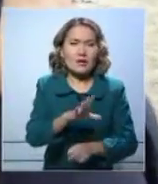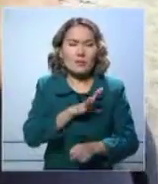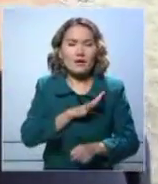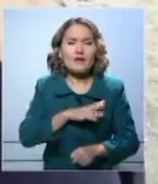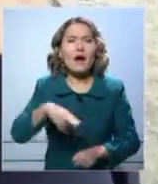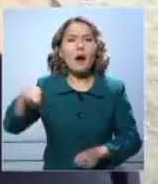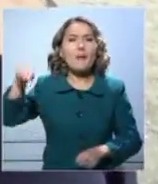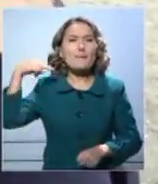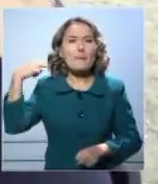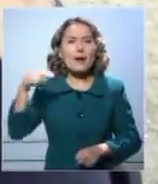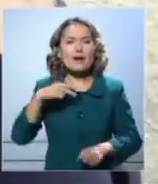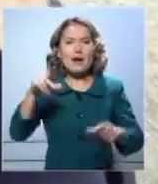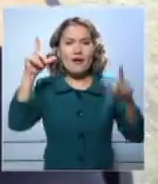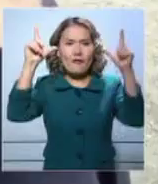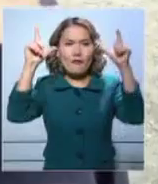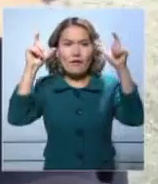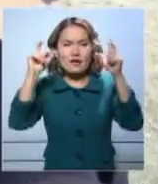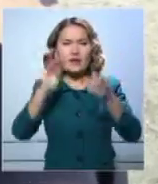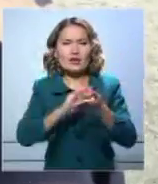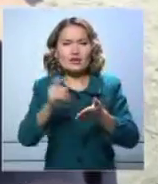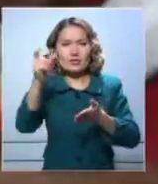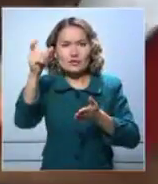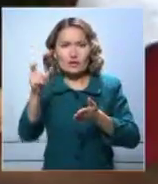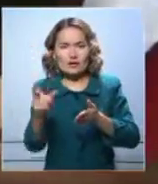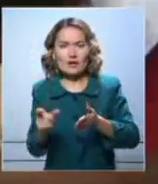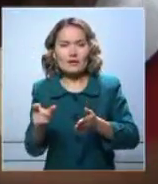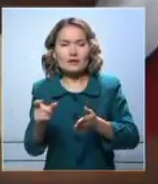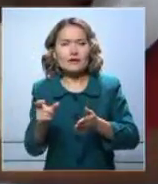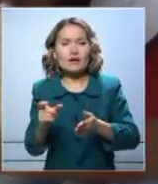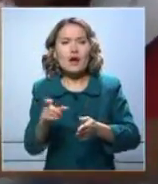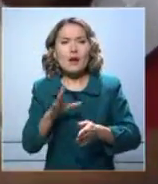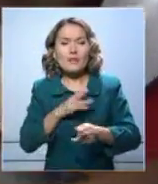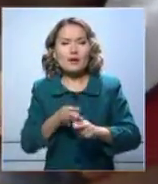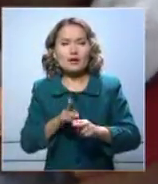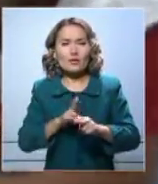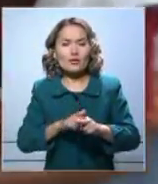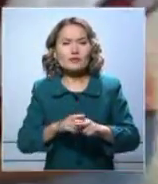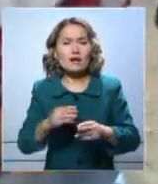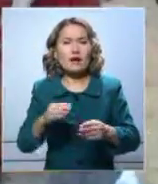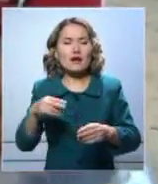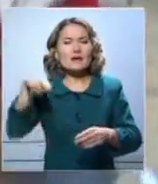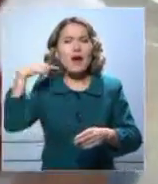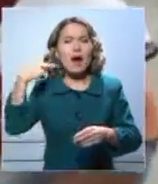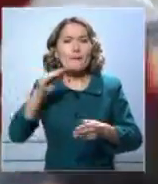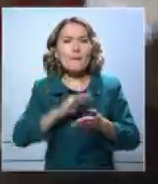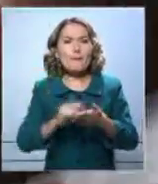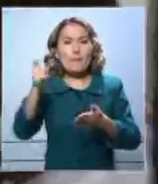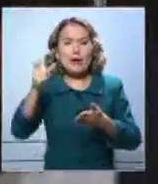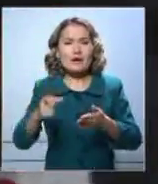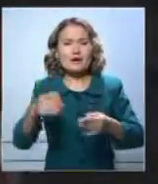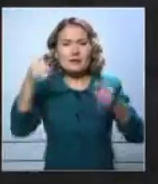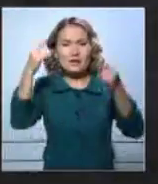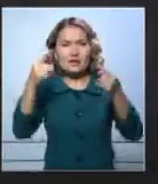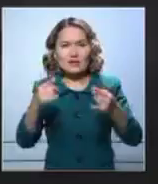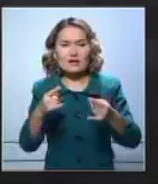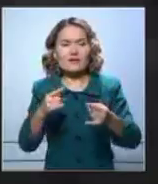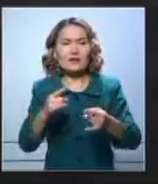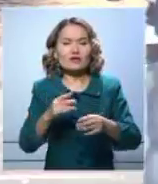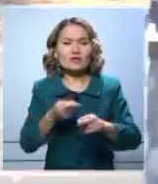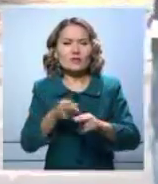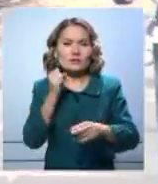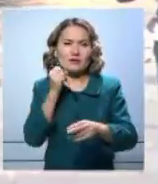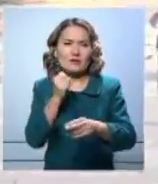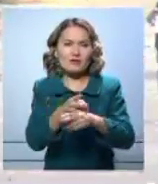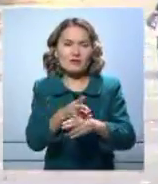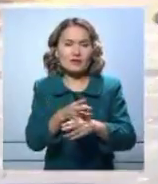палестиналық фототілші Фади Аль-Арури түсірген. Оның айтуынша, шашалды есе басталатын Израиль әскерилері аяушылық дегенді білмейді. Қысым